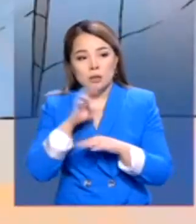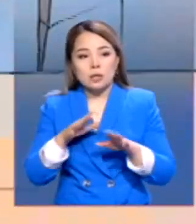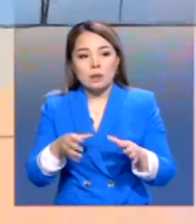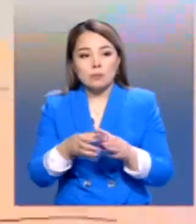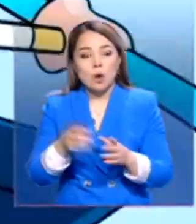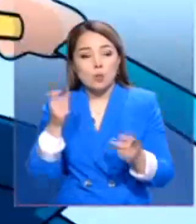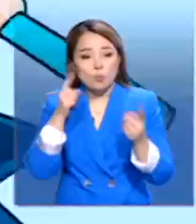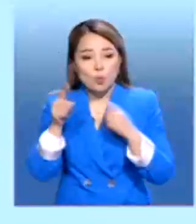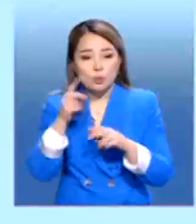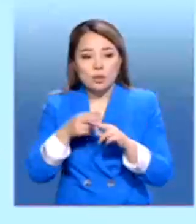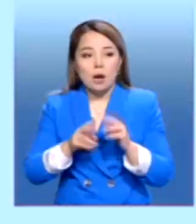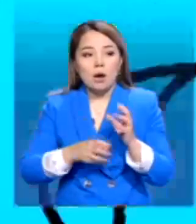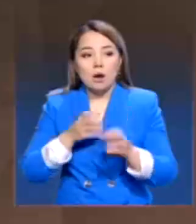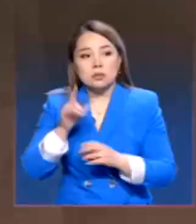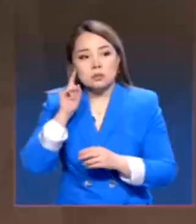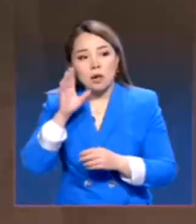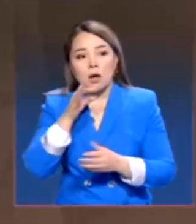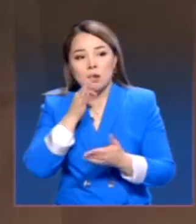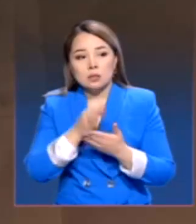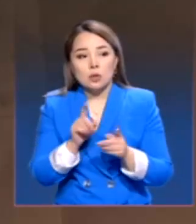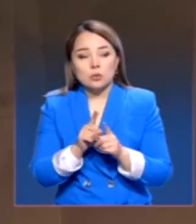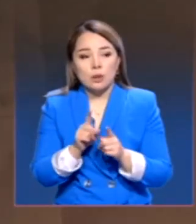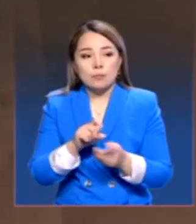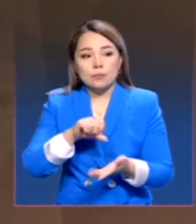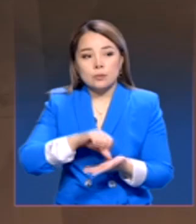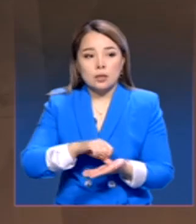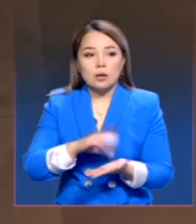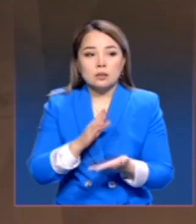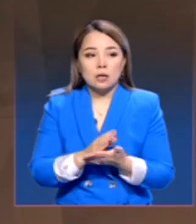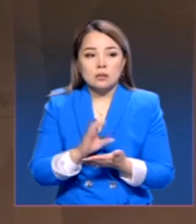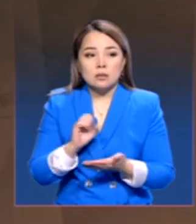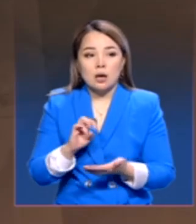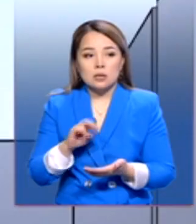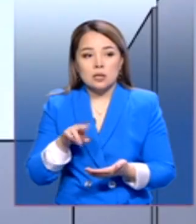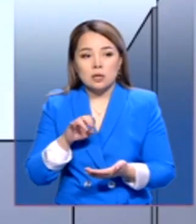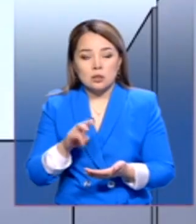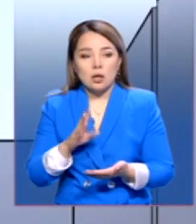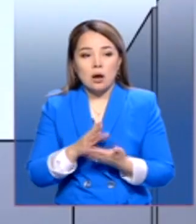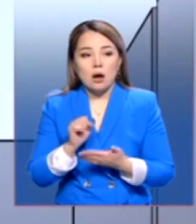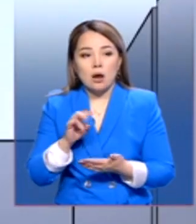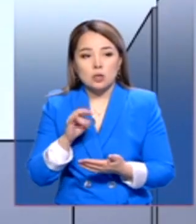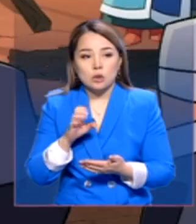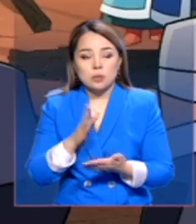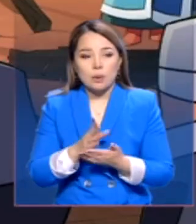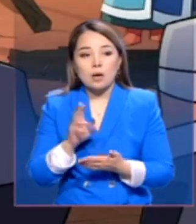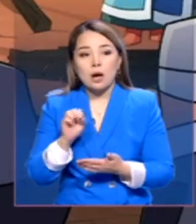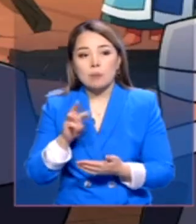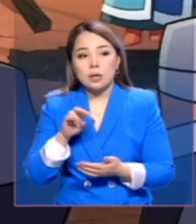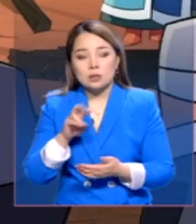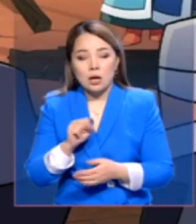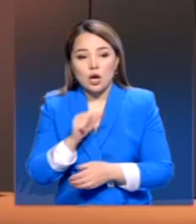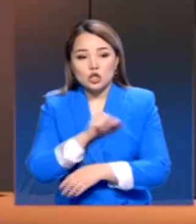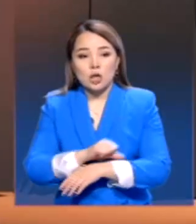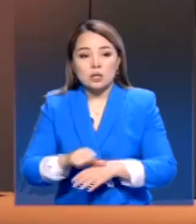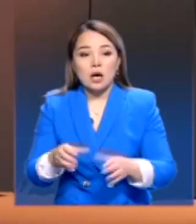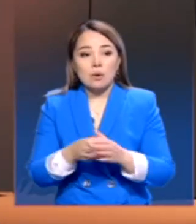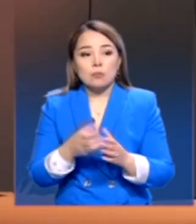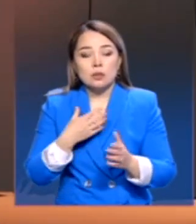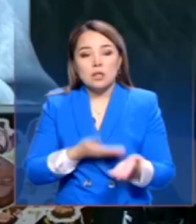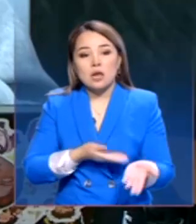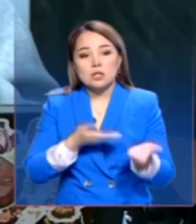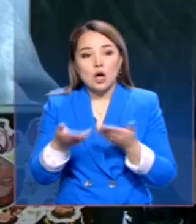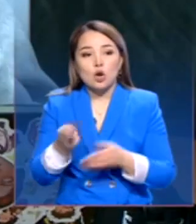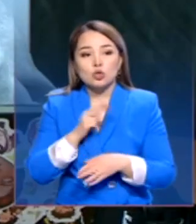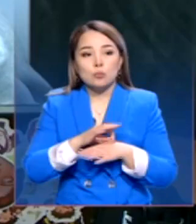бұл мультфильм туралы әлемдегі танымал сараптама арналарының бірі Sutherlink анонс жасаған. Осыдан кейін Камиланы шетелдік компаниялар өз қатарына